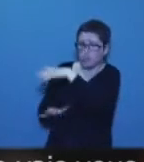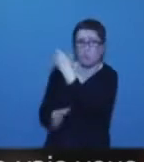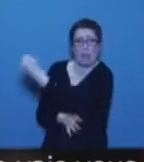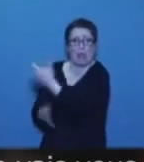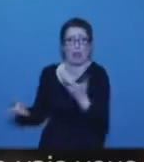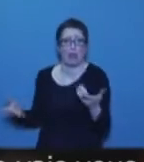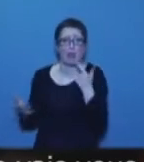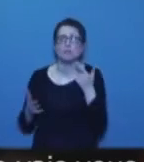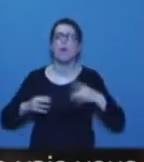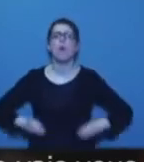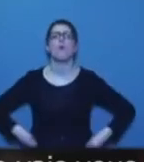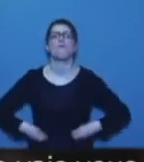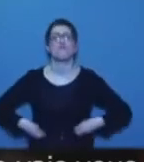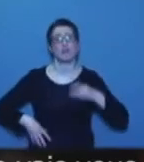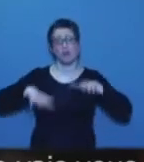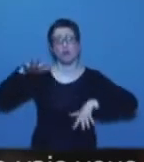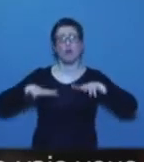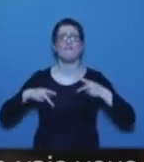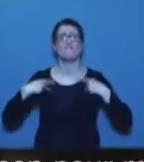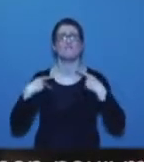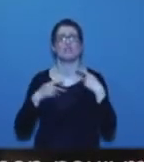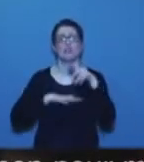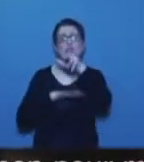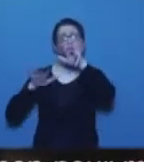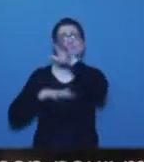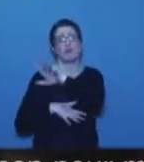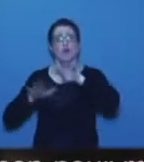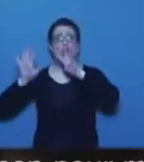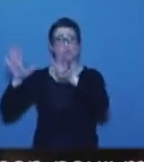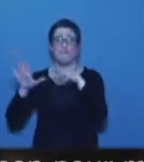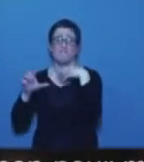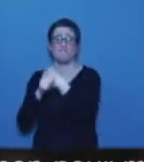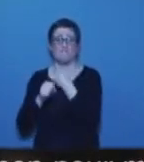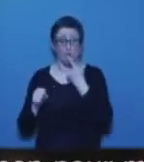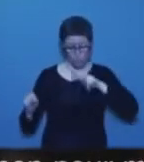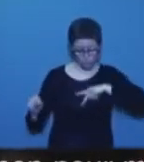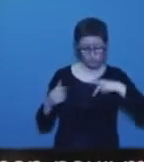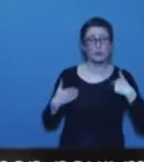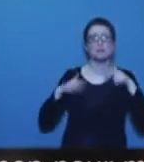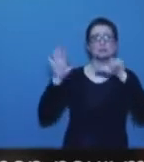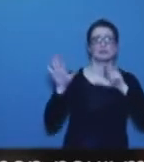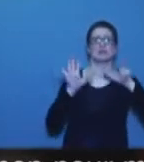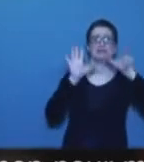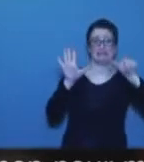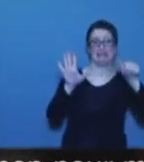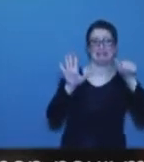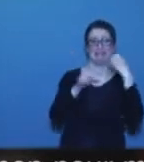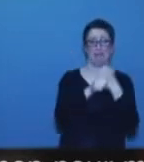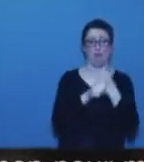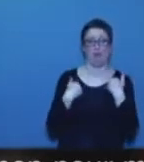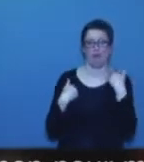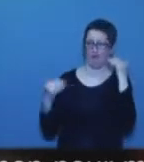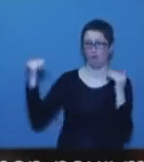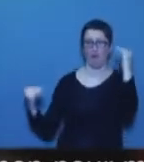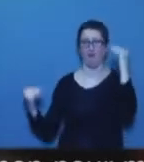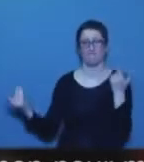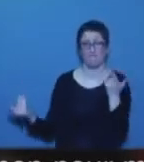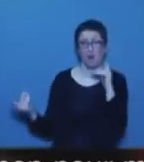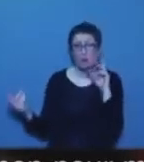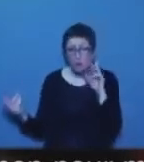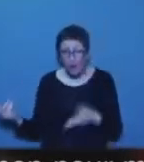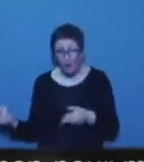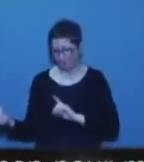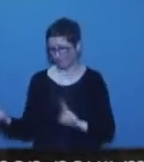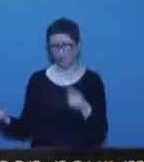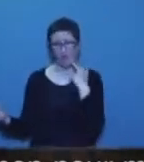moyenne de vie, c'est 59 ans. La mienne, c'est 76 ans. Et c'est pas pour rien. Donc, si vous commencez à dire, tous ceux qui sont nés la même